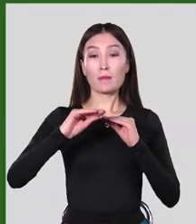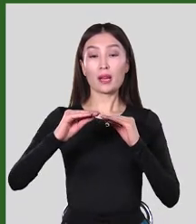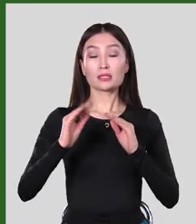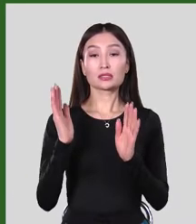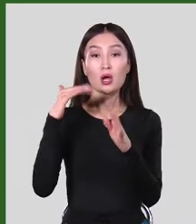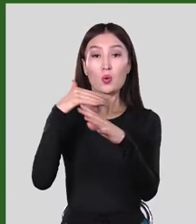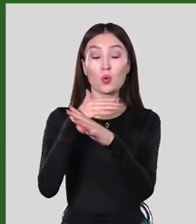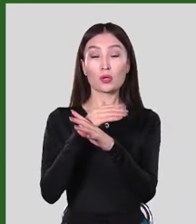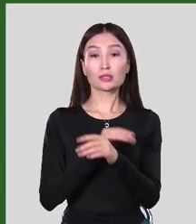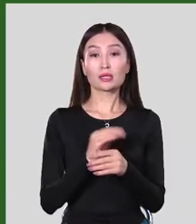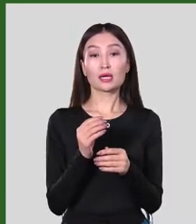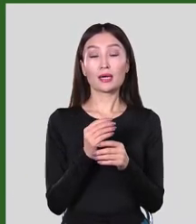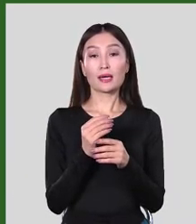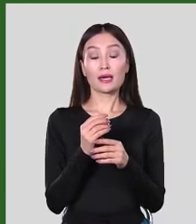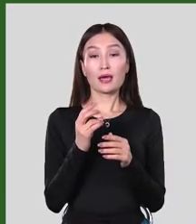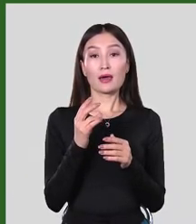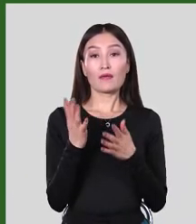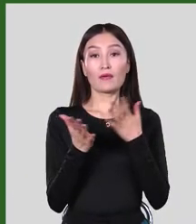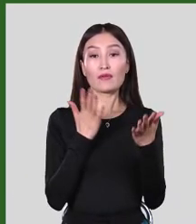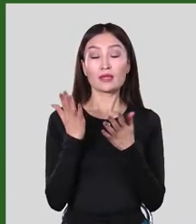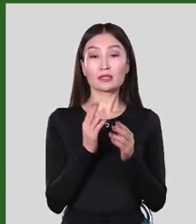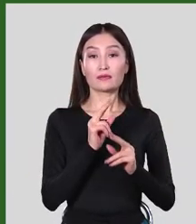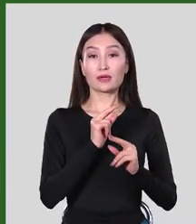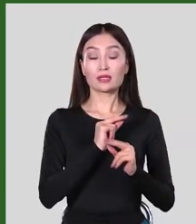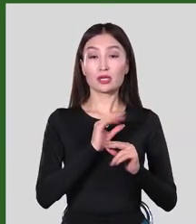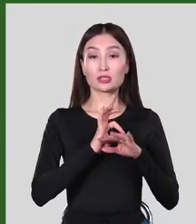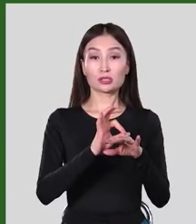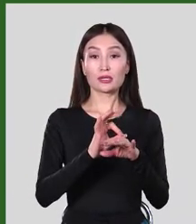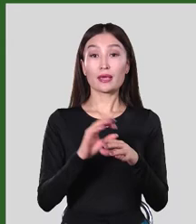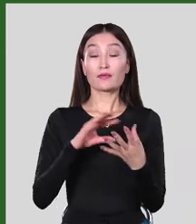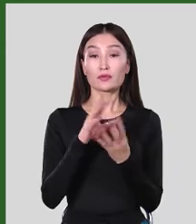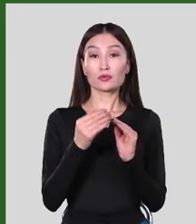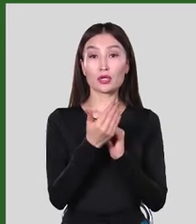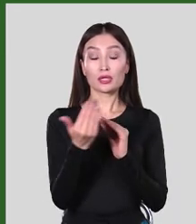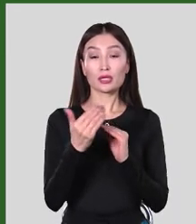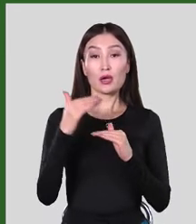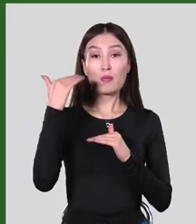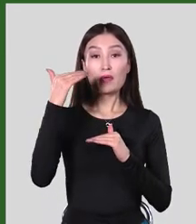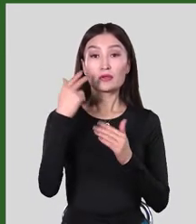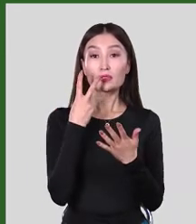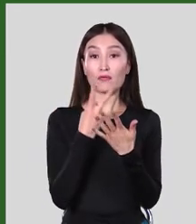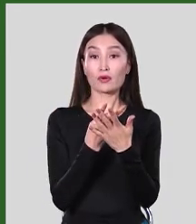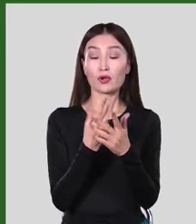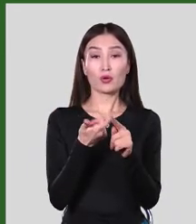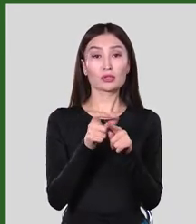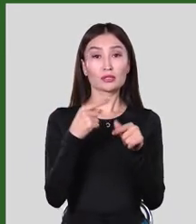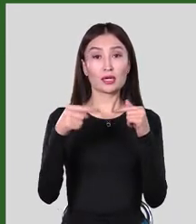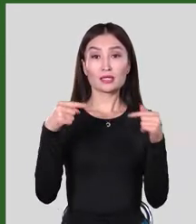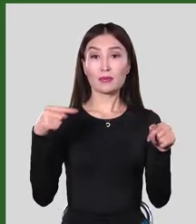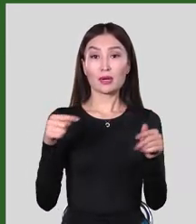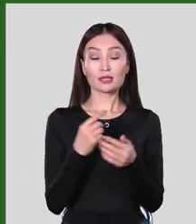очень интенсивно шли процессы выветривания. В результате их поверхность выглядит очень